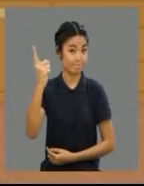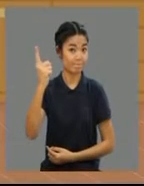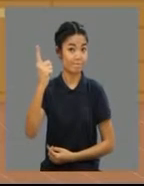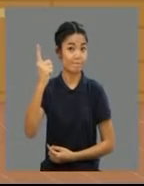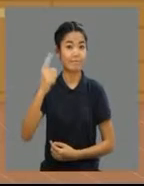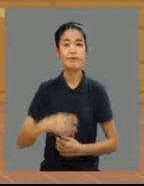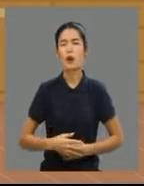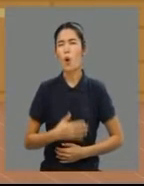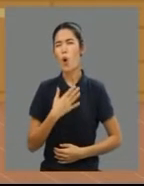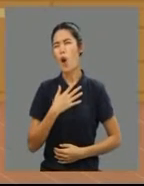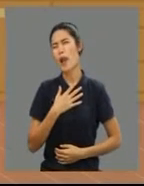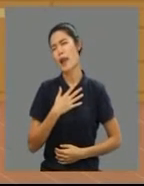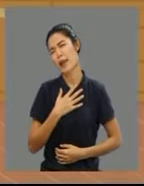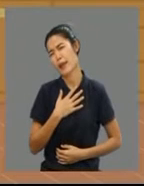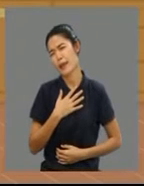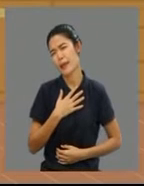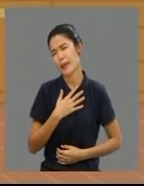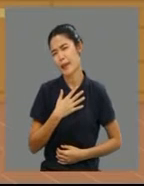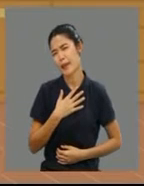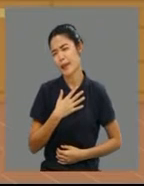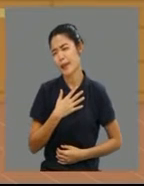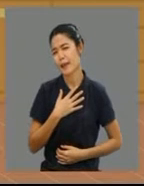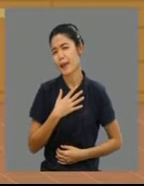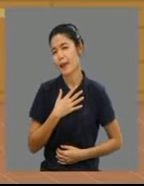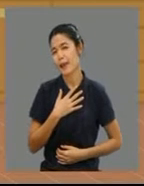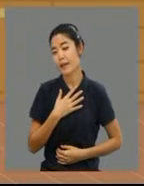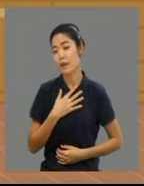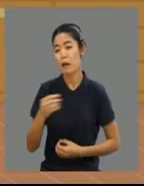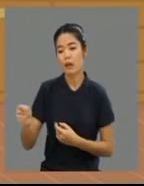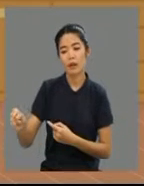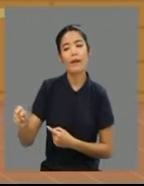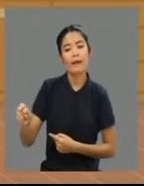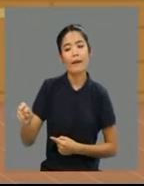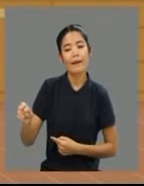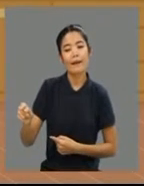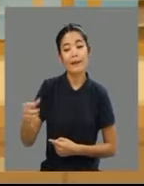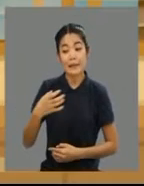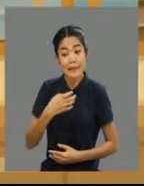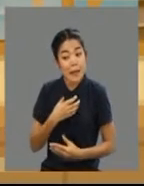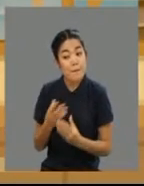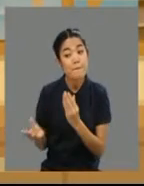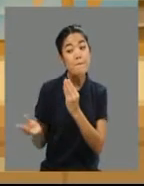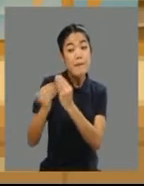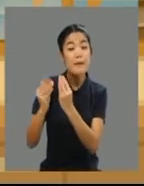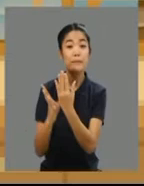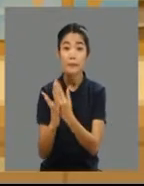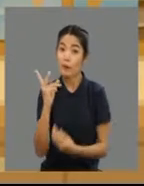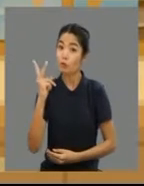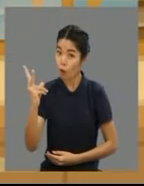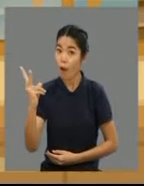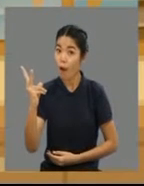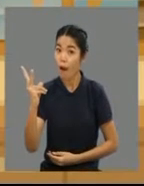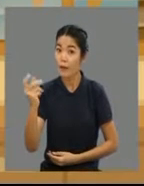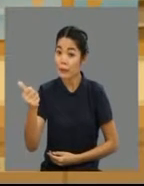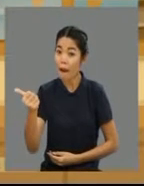ห์บ่นกันใหญ่หรือครูจะเพิ่มโทษเป็น